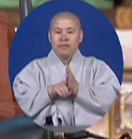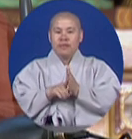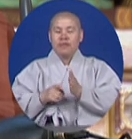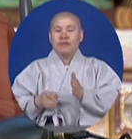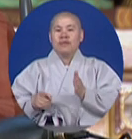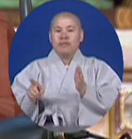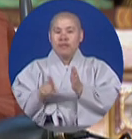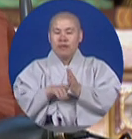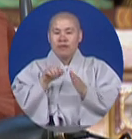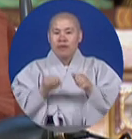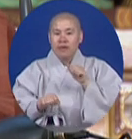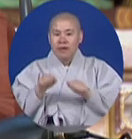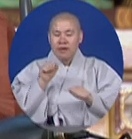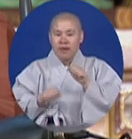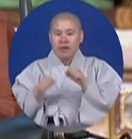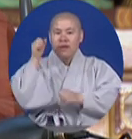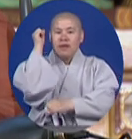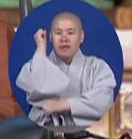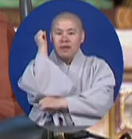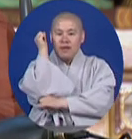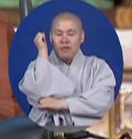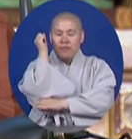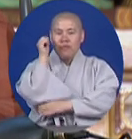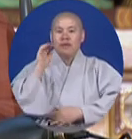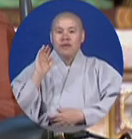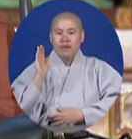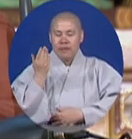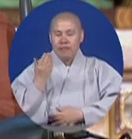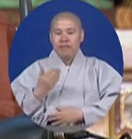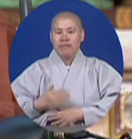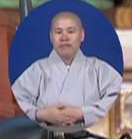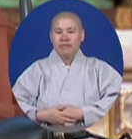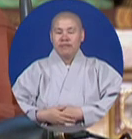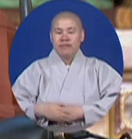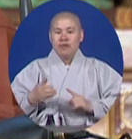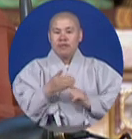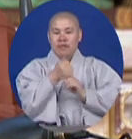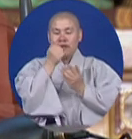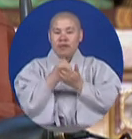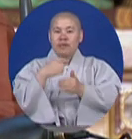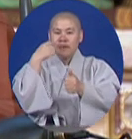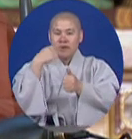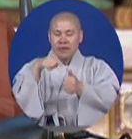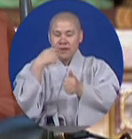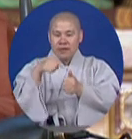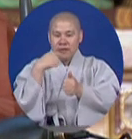신행의 기본이 됩니다. 이제 부처님 가르침에